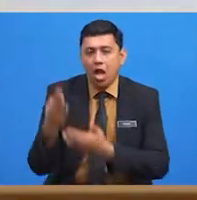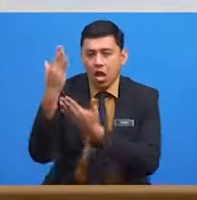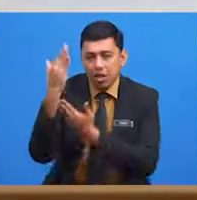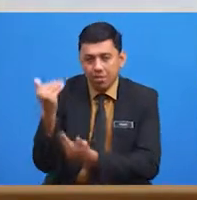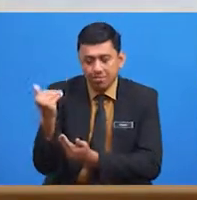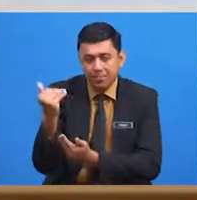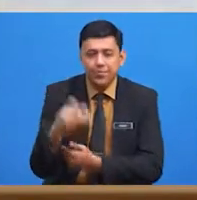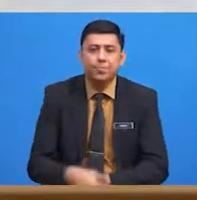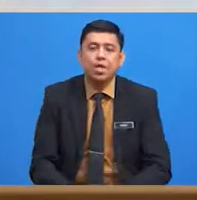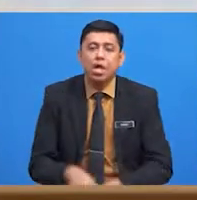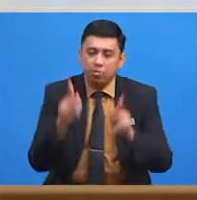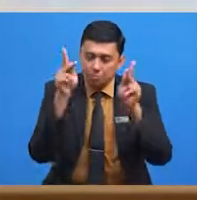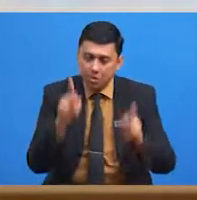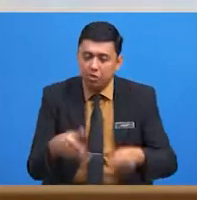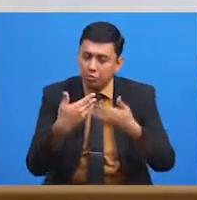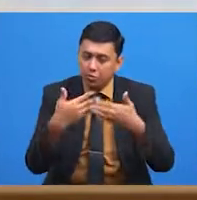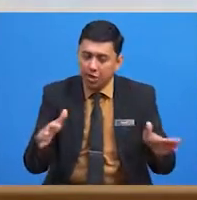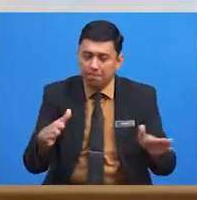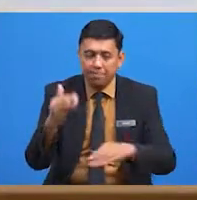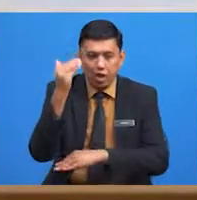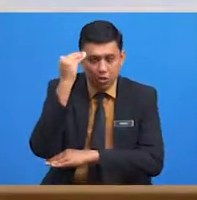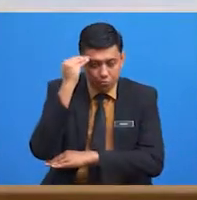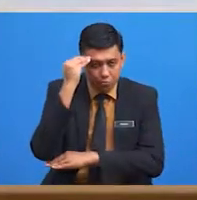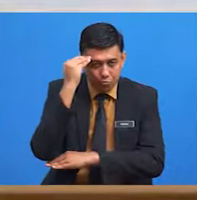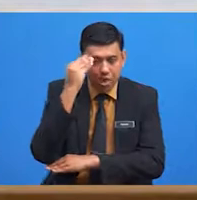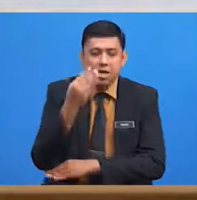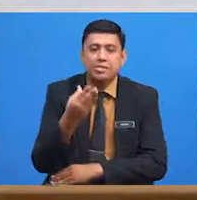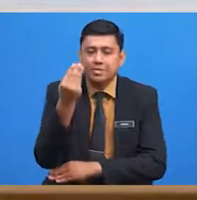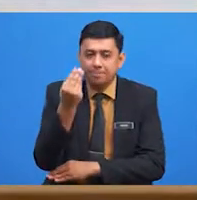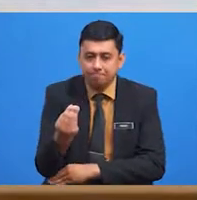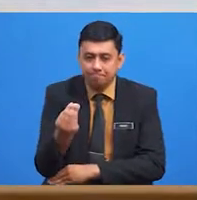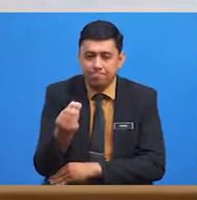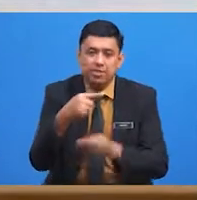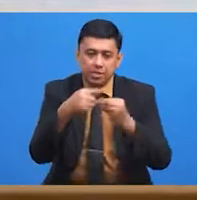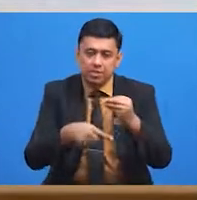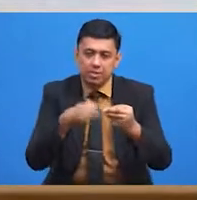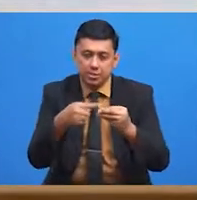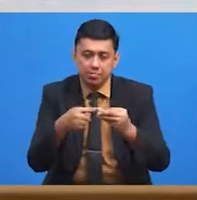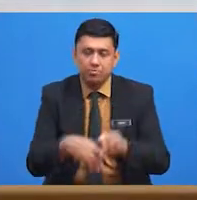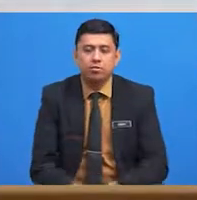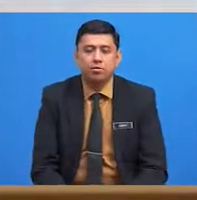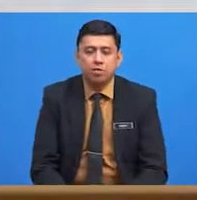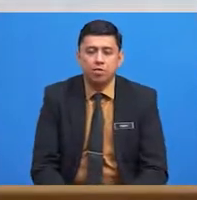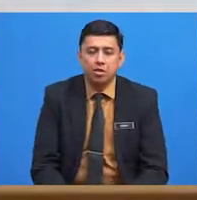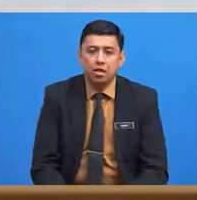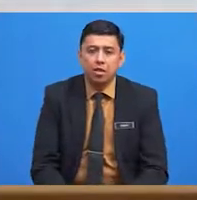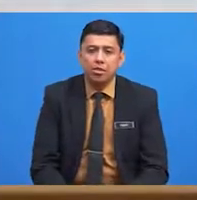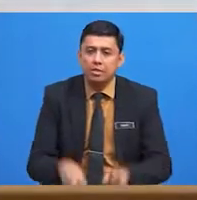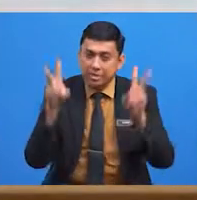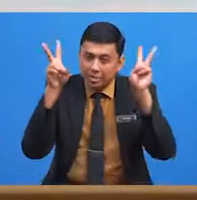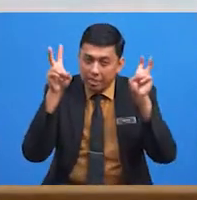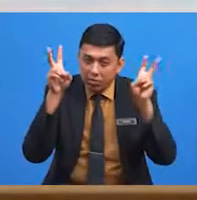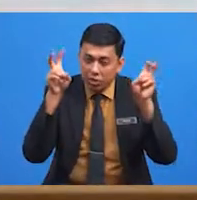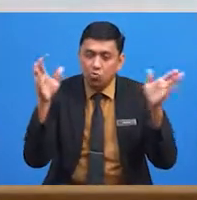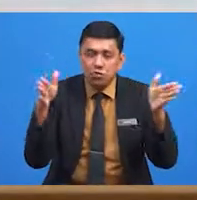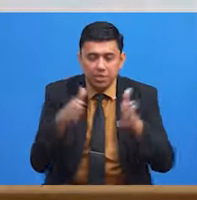mengharapkan pelajar sudah mengetahui serba sedikit mengenai sub-sub topik